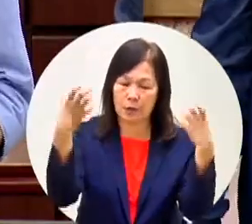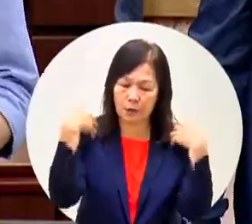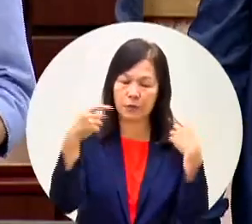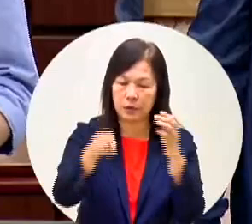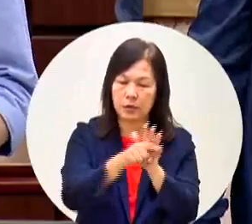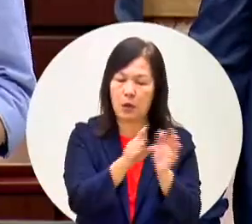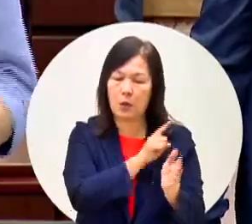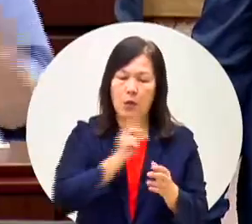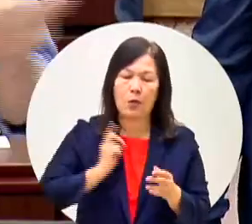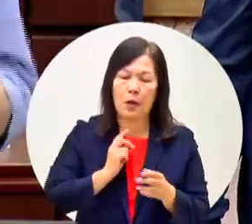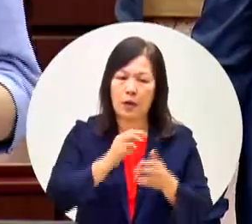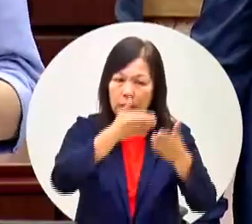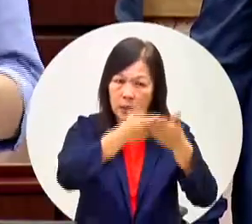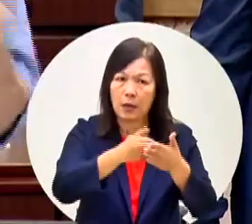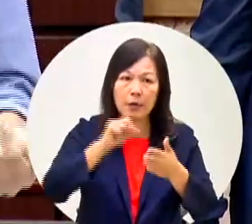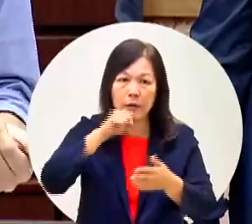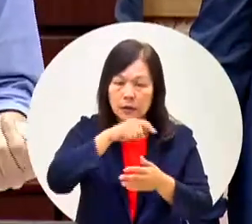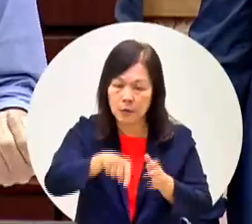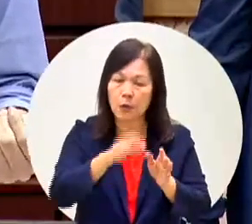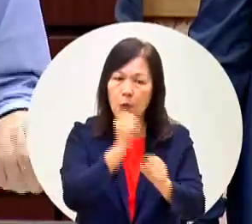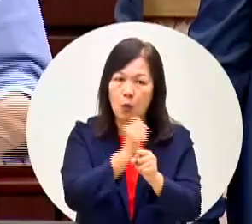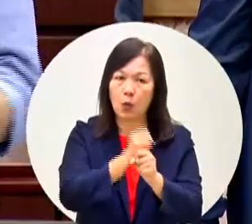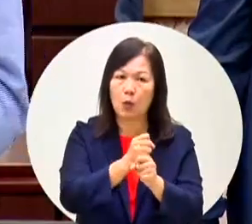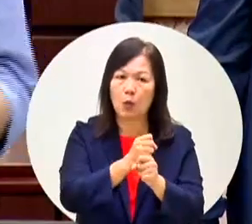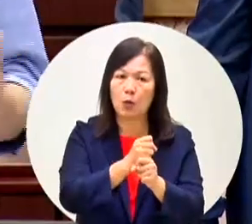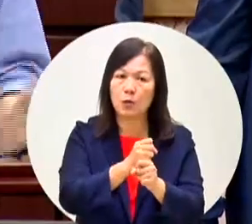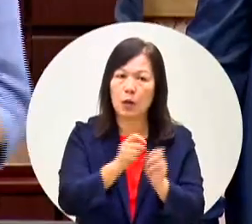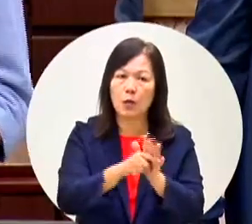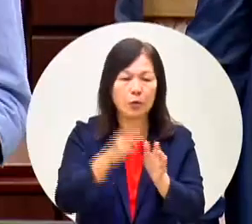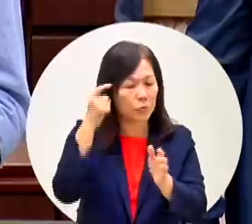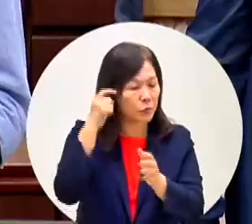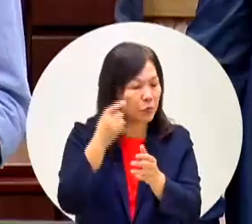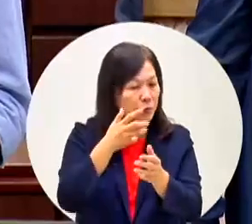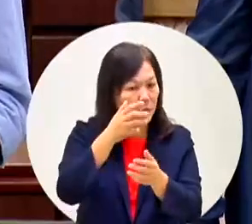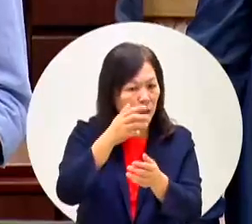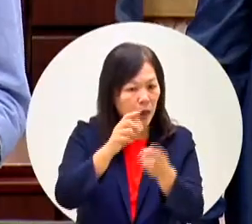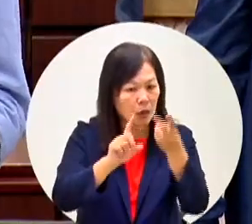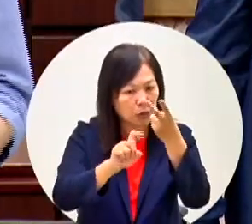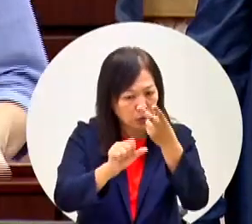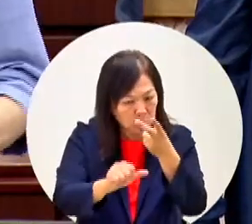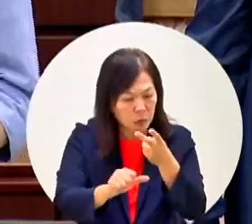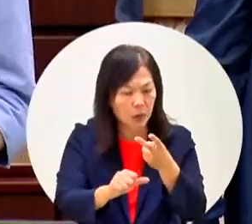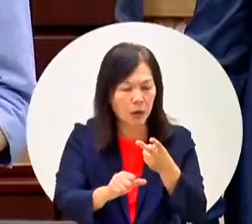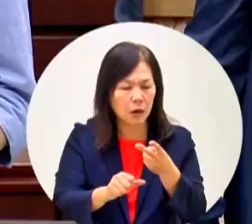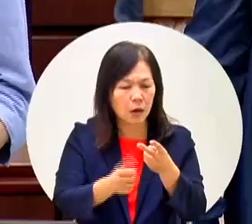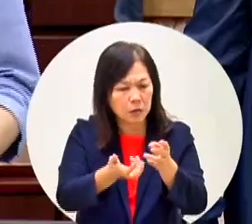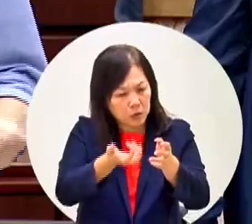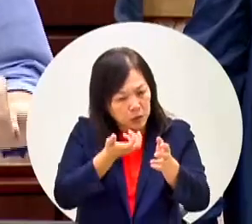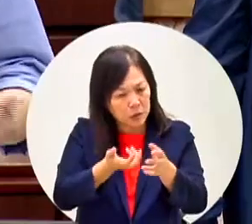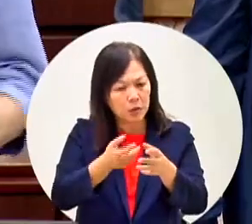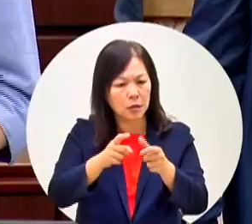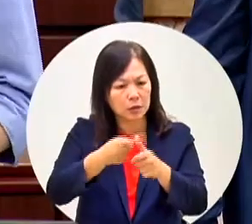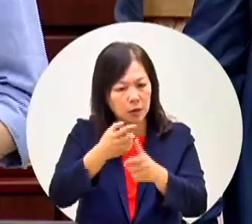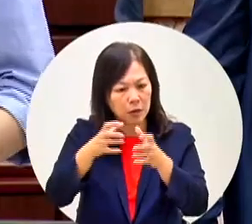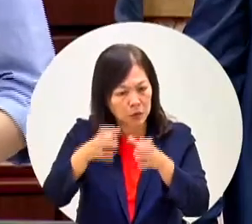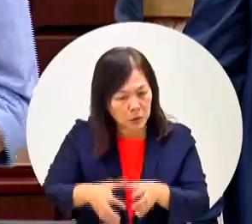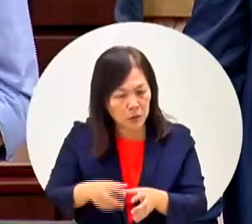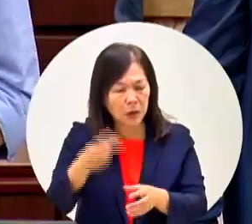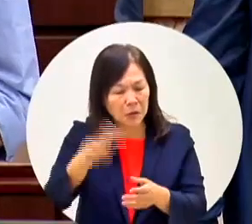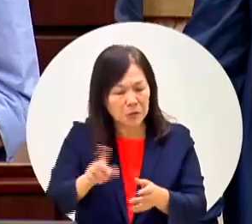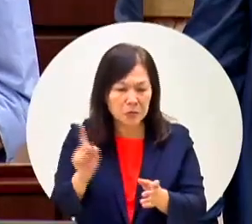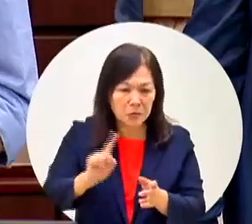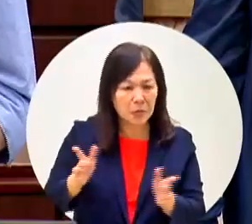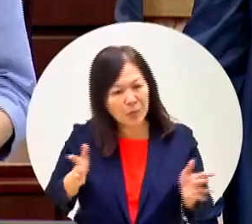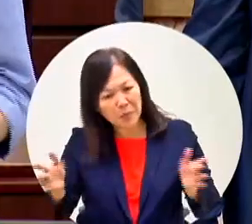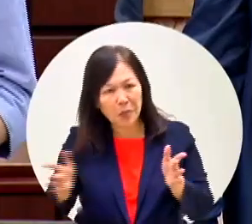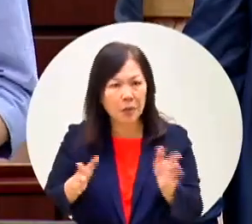作，所以我在思考是他报到之后我们再成立，还是之前我们就先成立。那有一位副召集人是这个杨秋